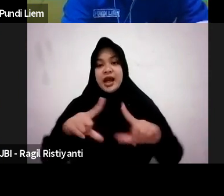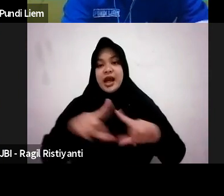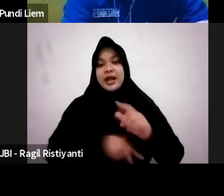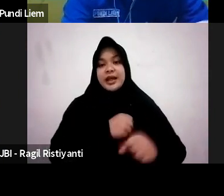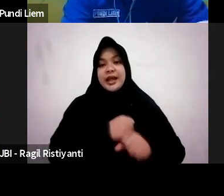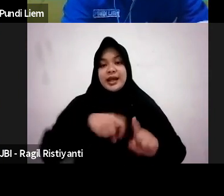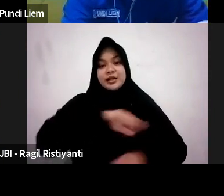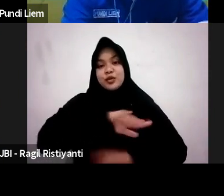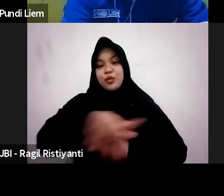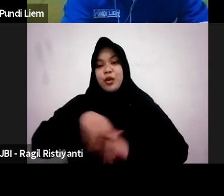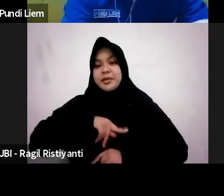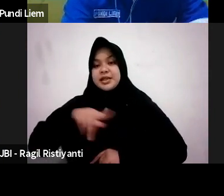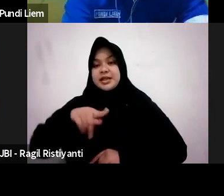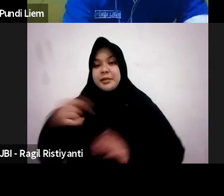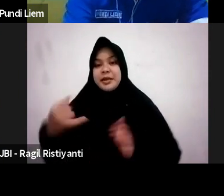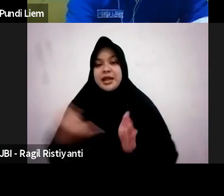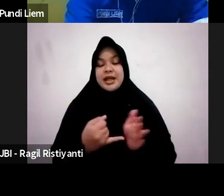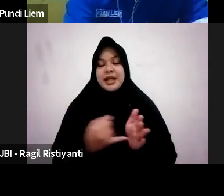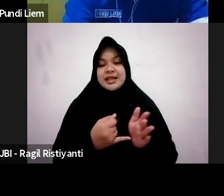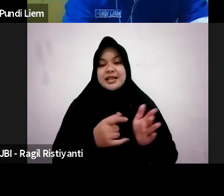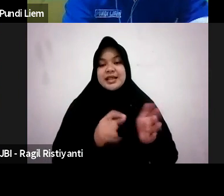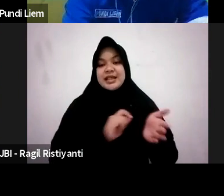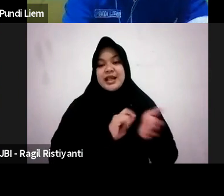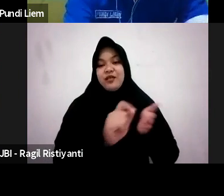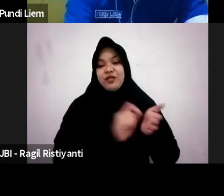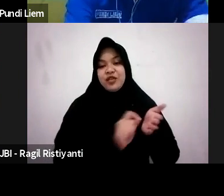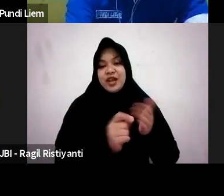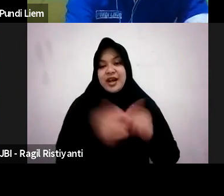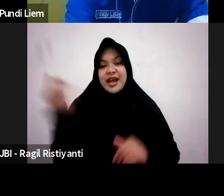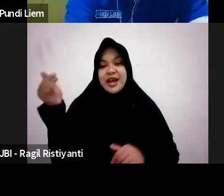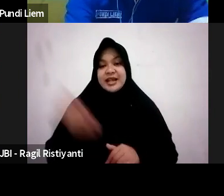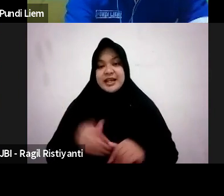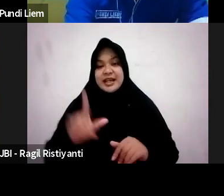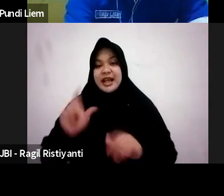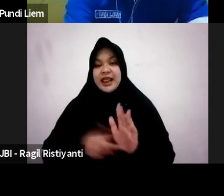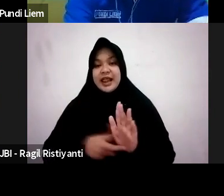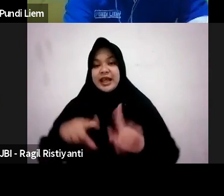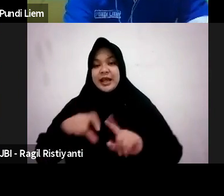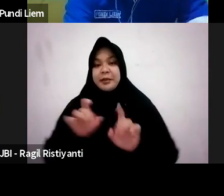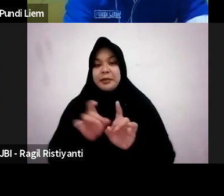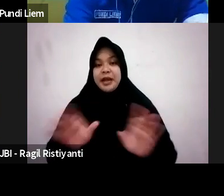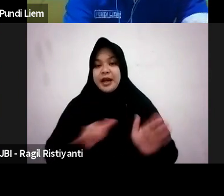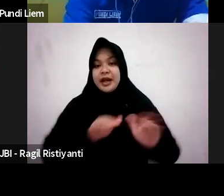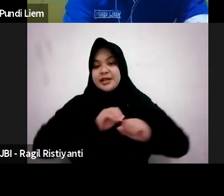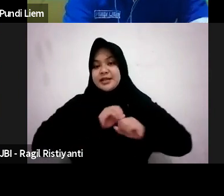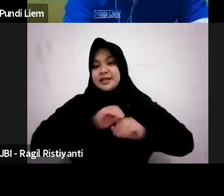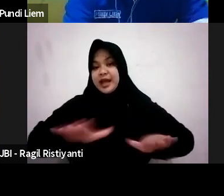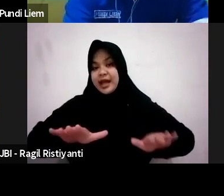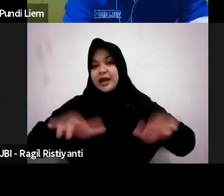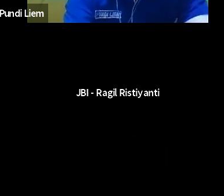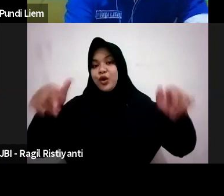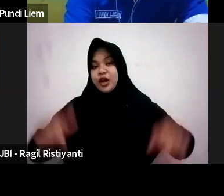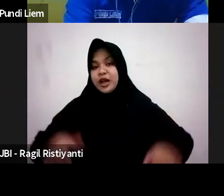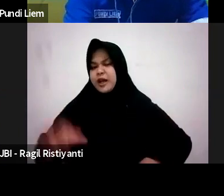Ingatkan kembali untuk mengisi daftar hadir ia kembali pilih yang berbeda ya saya Sherly yang berbeda seluruh peserta yang belum